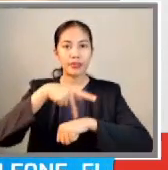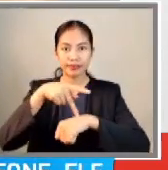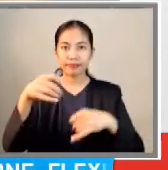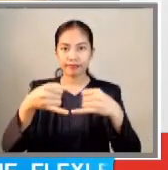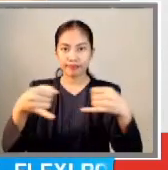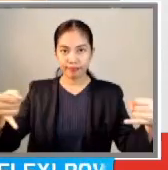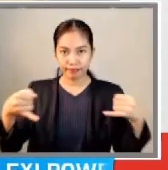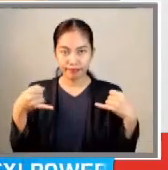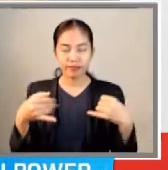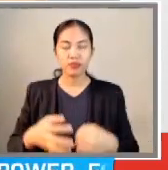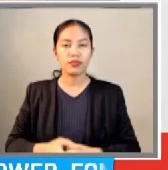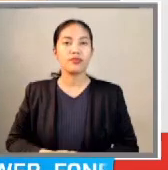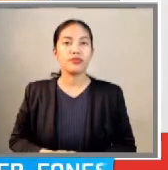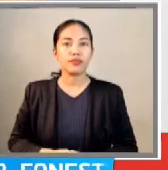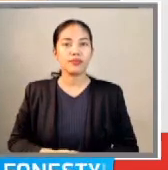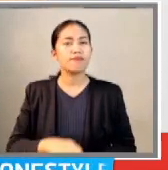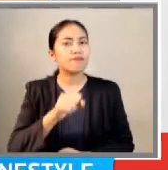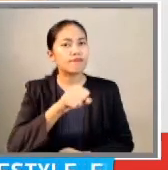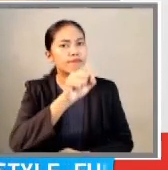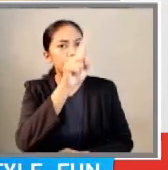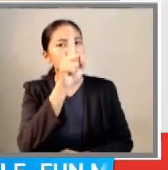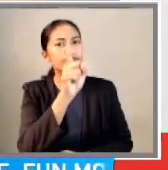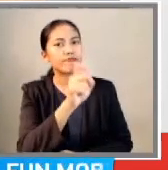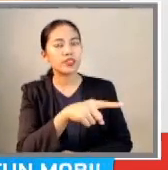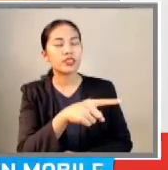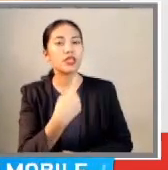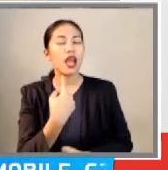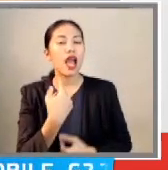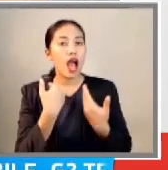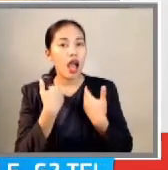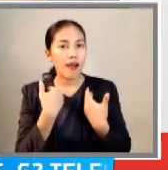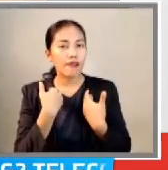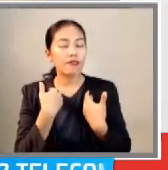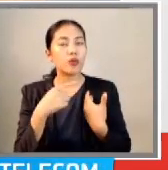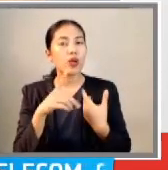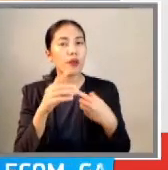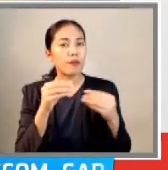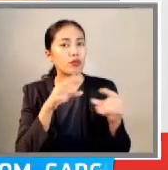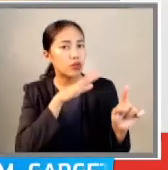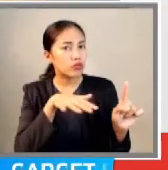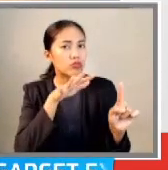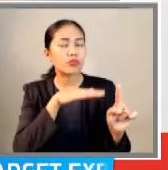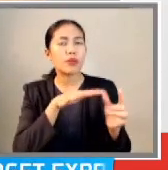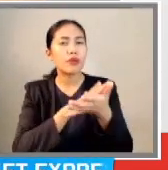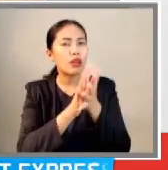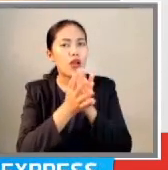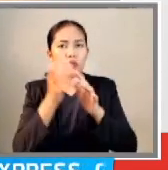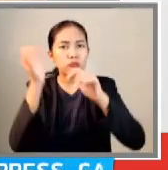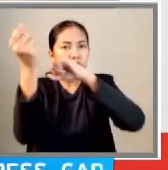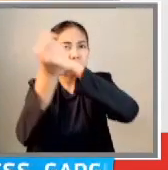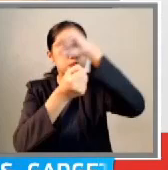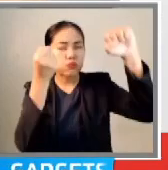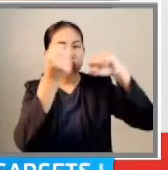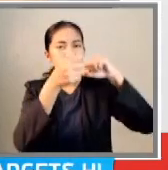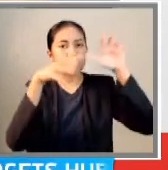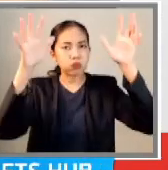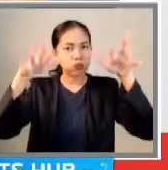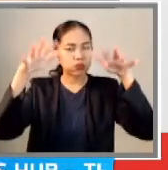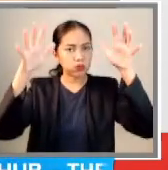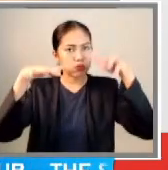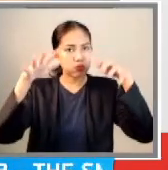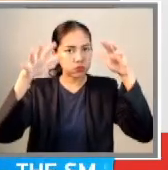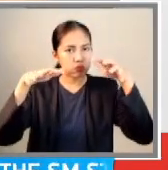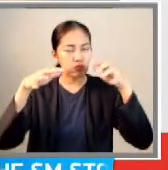tayong binabantayan o meron pa bang tsansa na maging bagyo pa ito? Yung papasok pa sa Philippine Area of Responsibility, kung meron